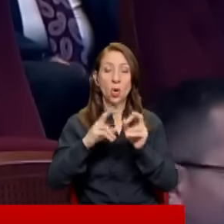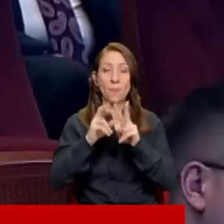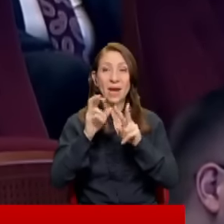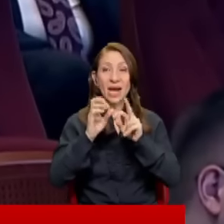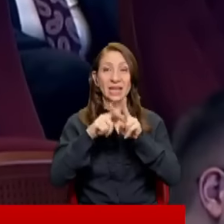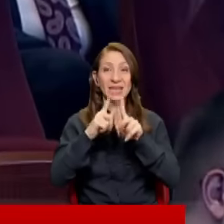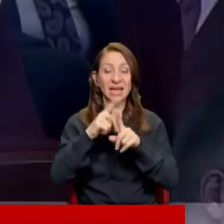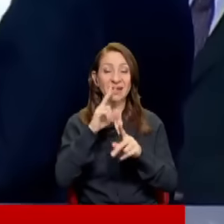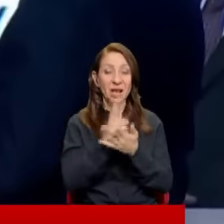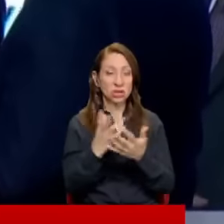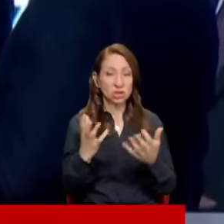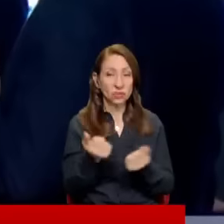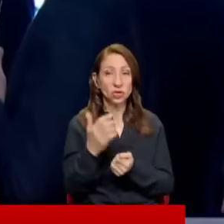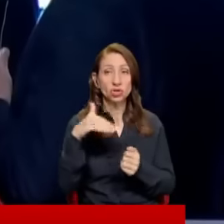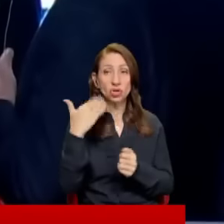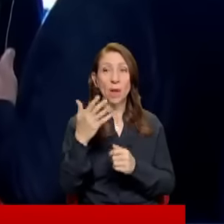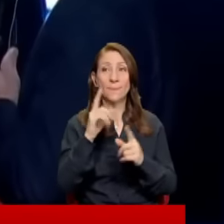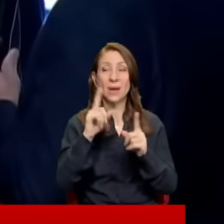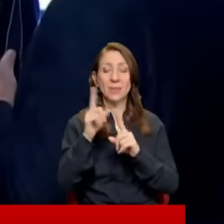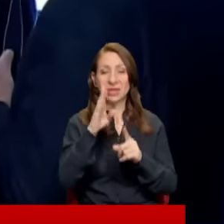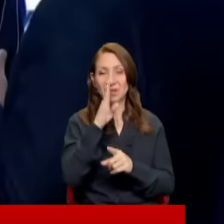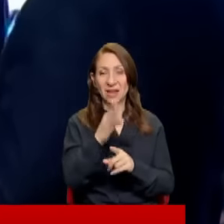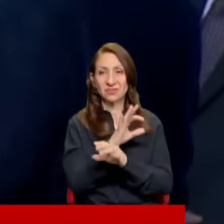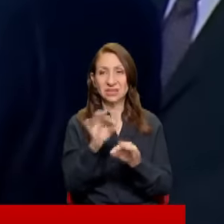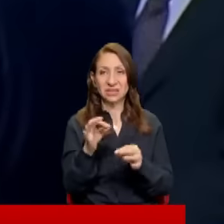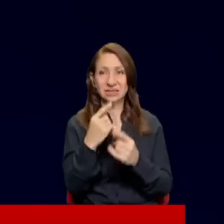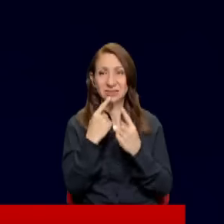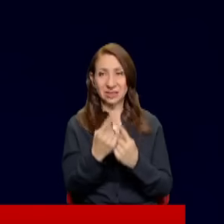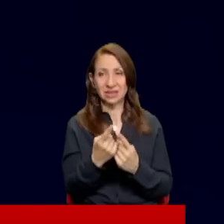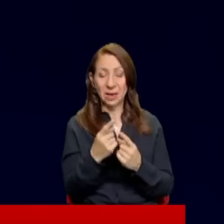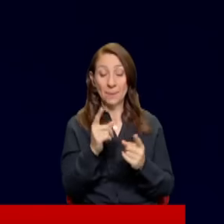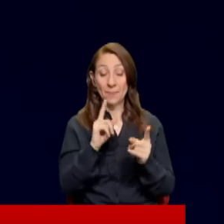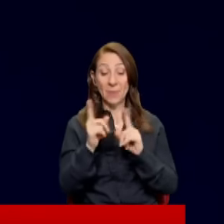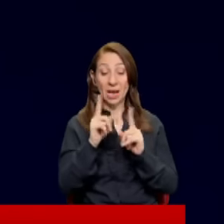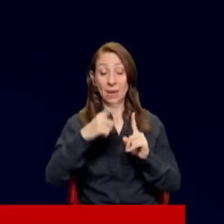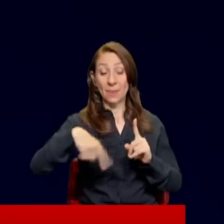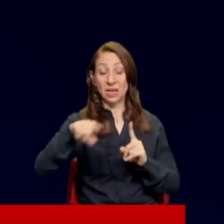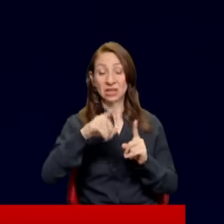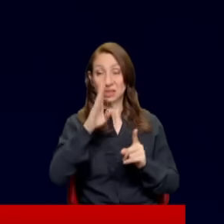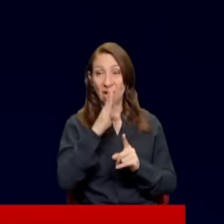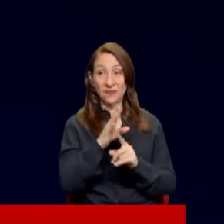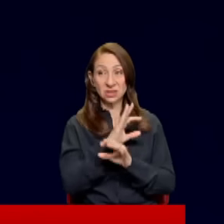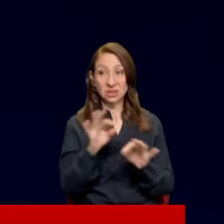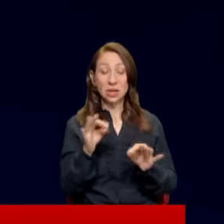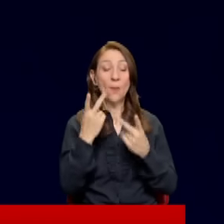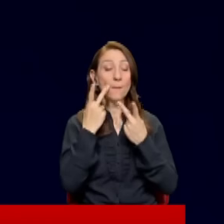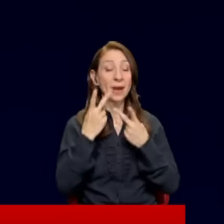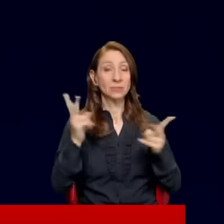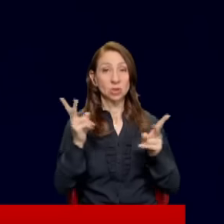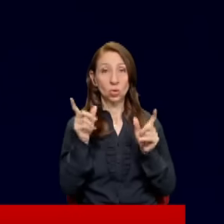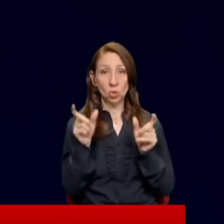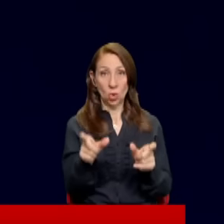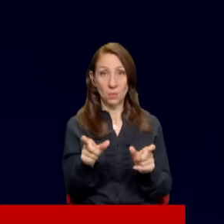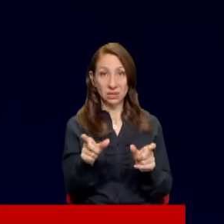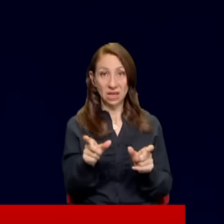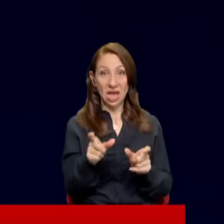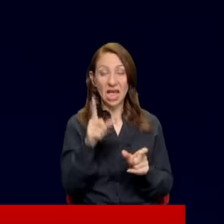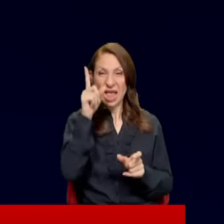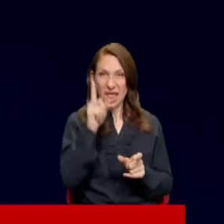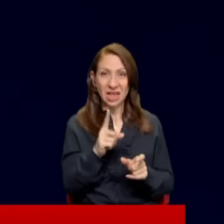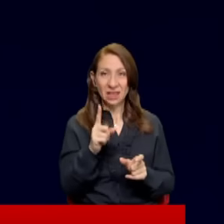kararlarını savundu sonrasında yargıya tarafsızlık mesajı verdi yargımız tarafsızlığını ve bağımsızlığını koruması